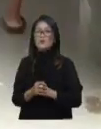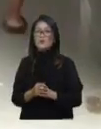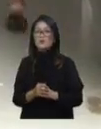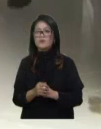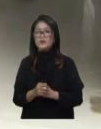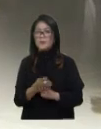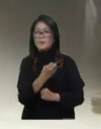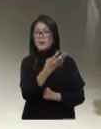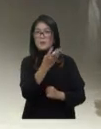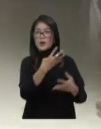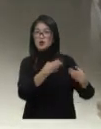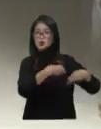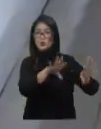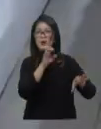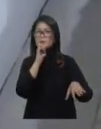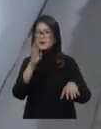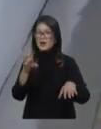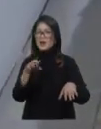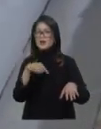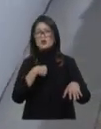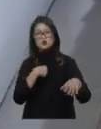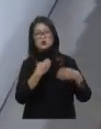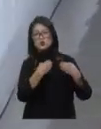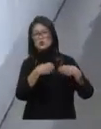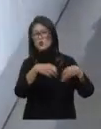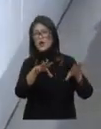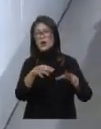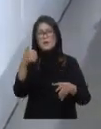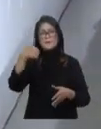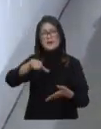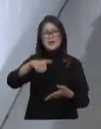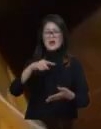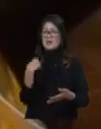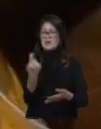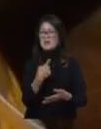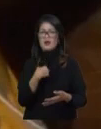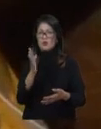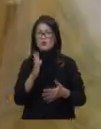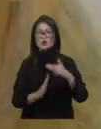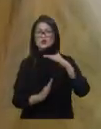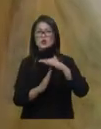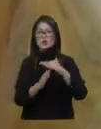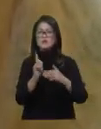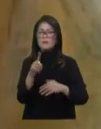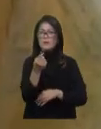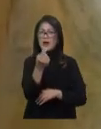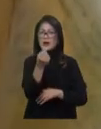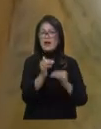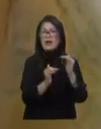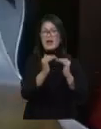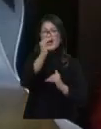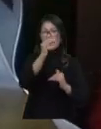pedagang mengaku tidak lagi menjual minyak goreng Kemendag Minyak Kita lantaran lonjakan harganya melebihi HET serta langkanya stok minyak